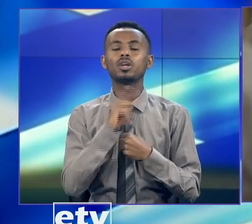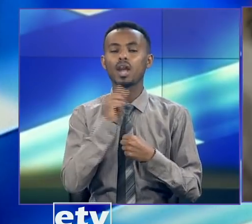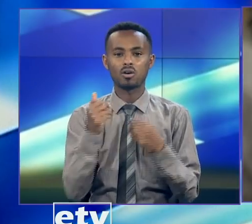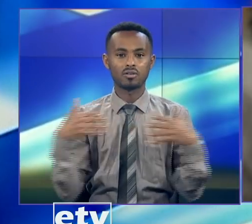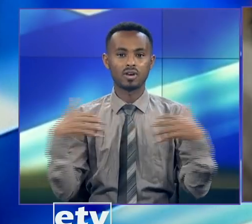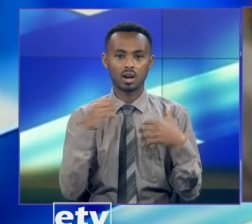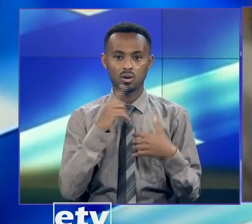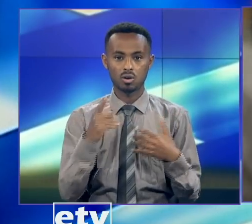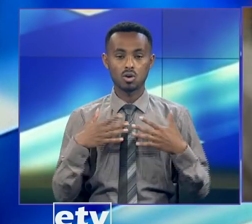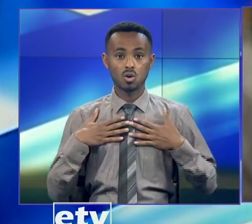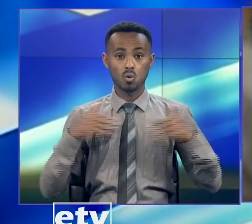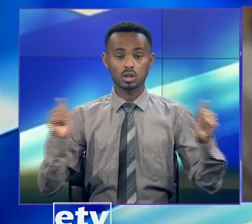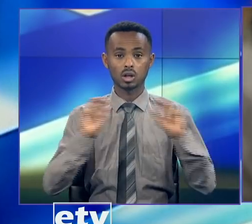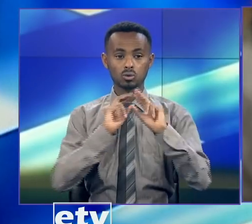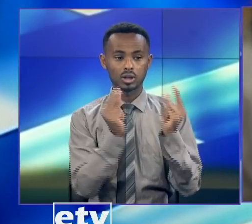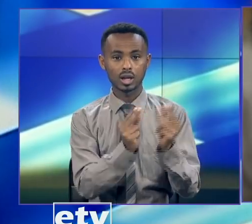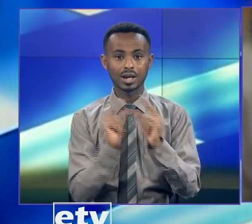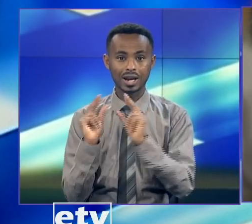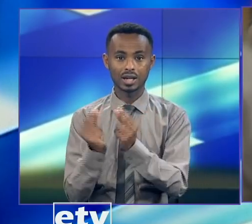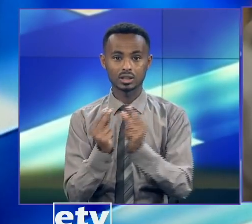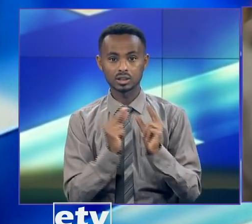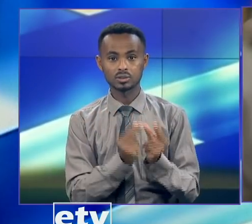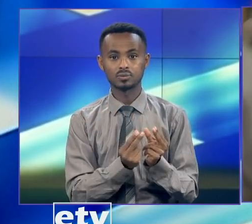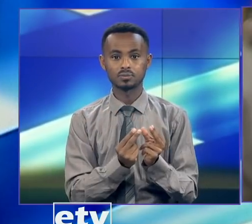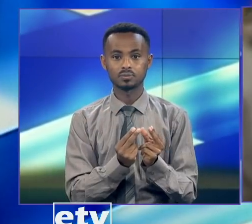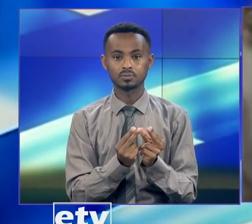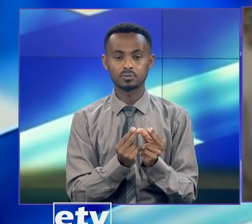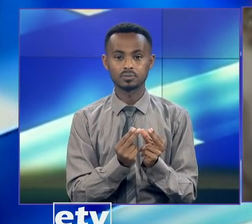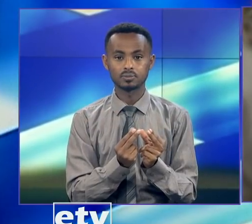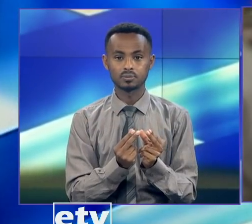እሰጋለሁ። ወጣቱን እያደራጀን